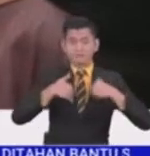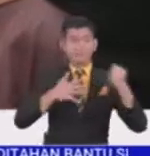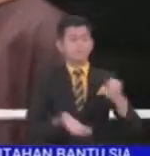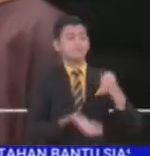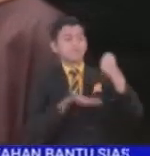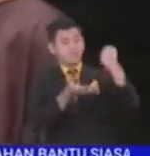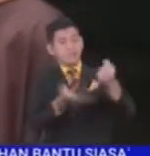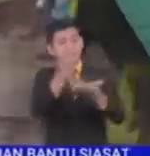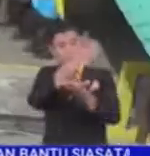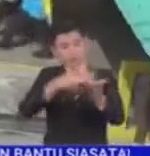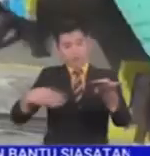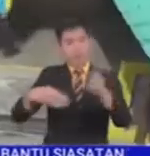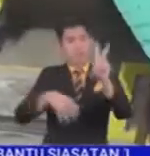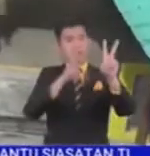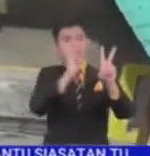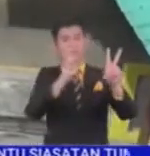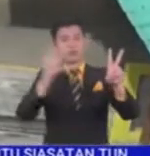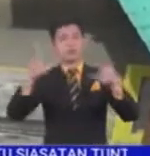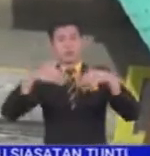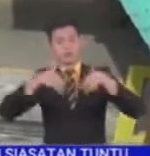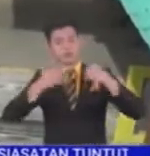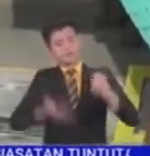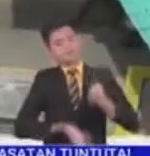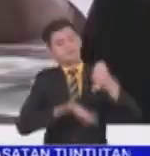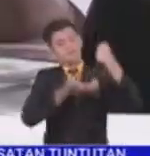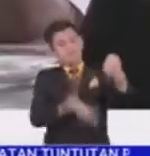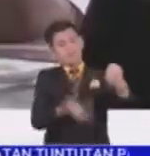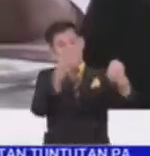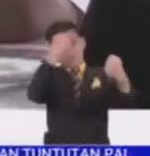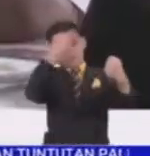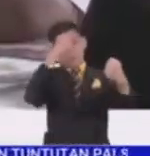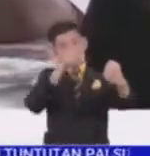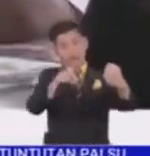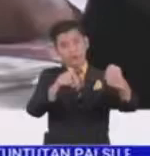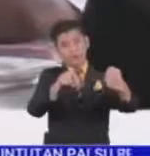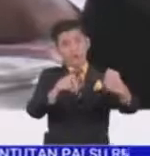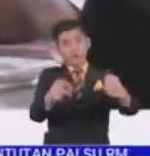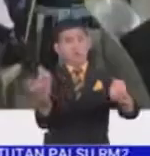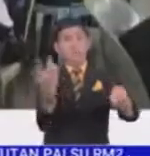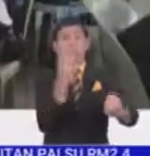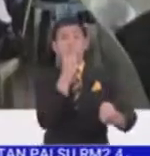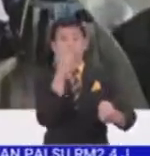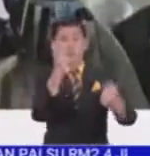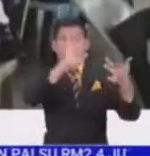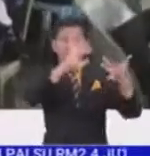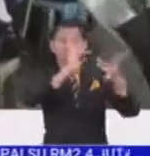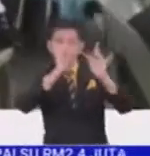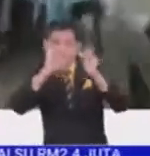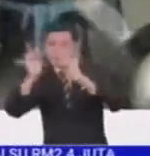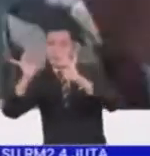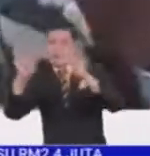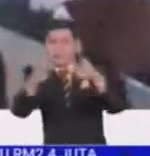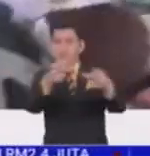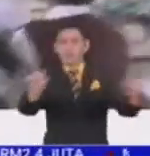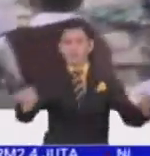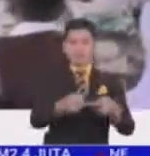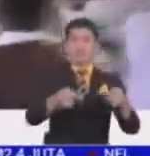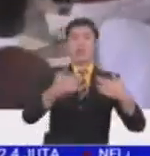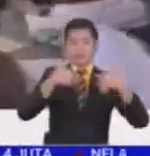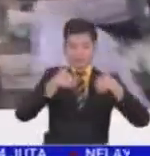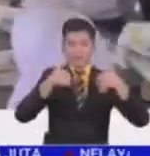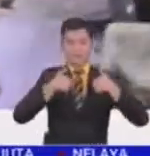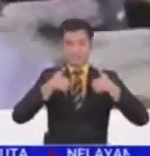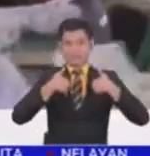bajet 2023 nanti adalah peruntukan sedikit untuk meluaskan lagi kawasan-kawasan yang ada